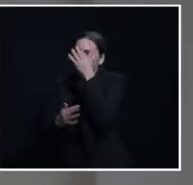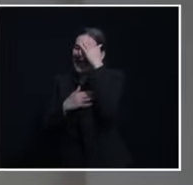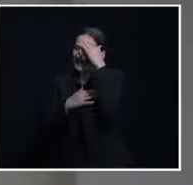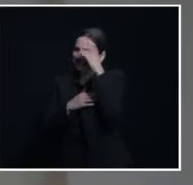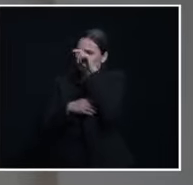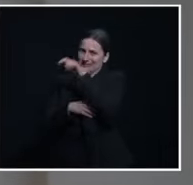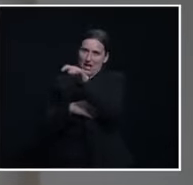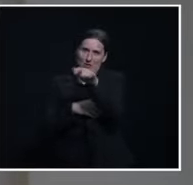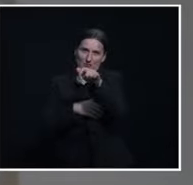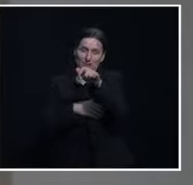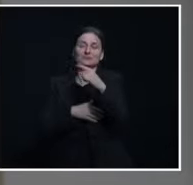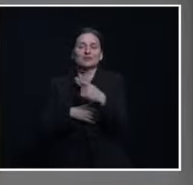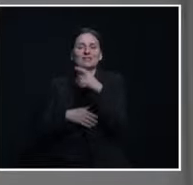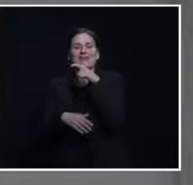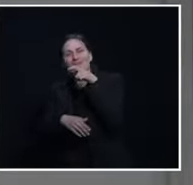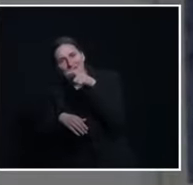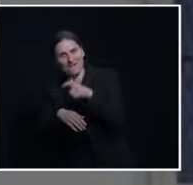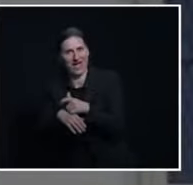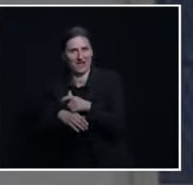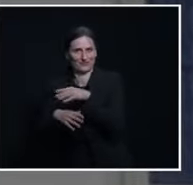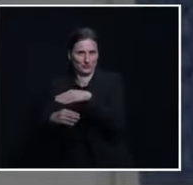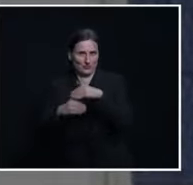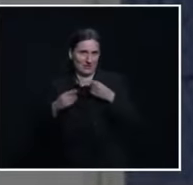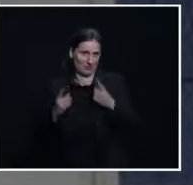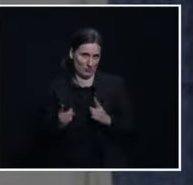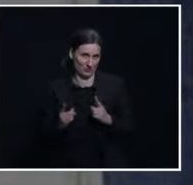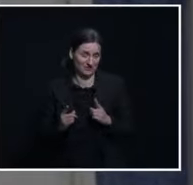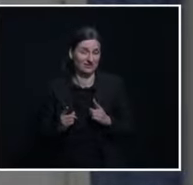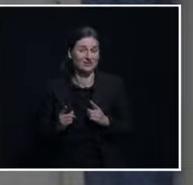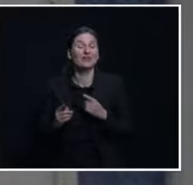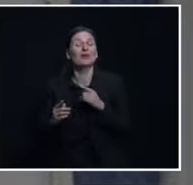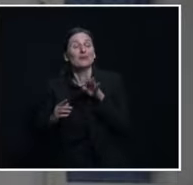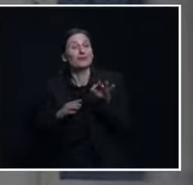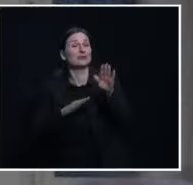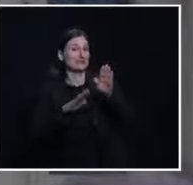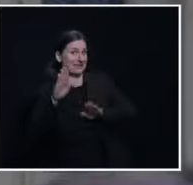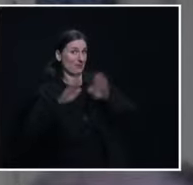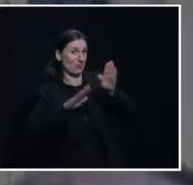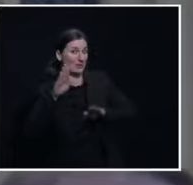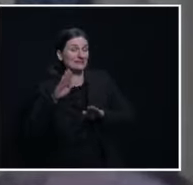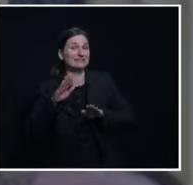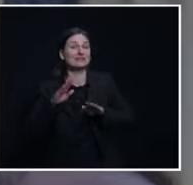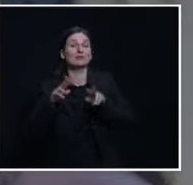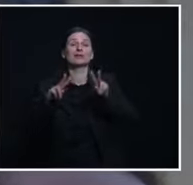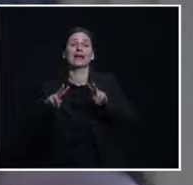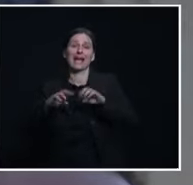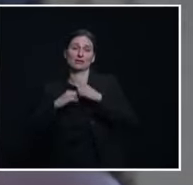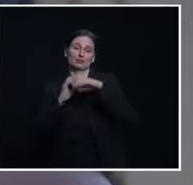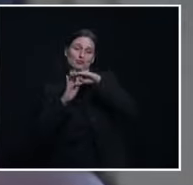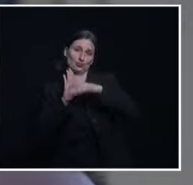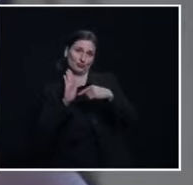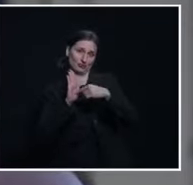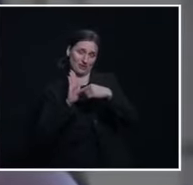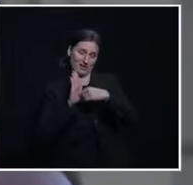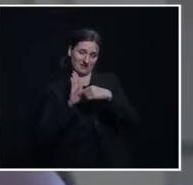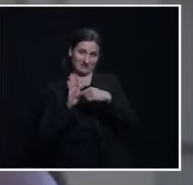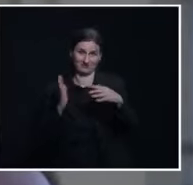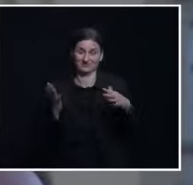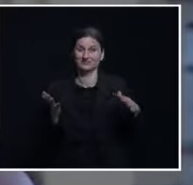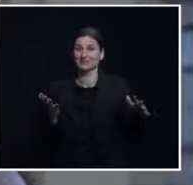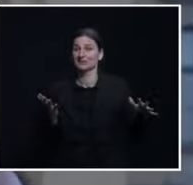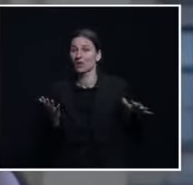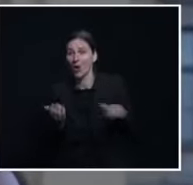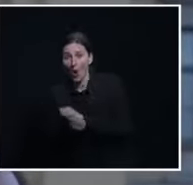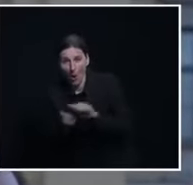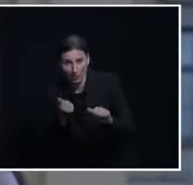und damit Verantwortung übernehmen für Demokratie und Rechtsstaat. Der Holocaust